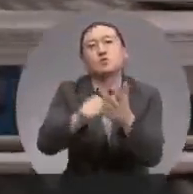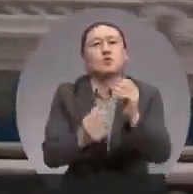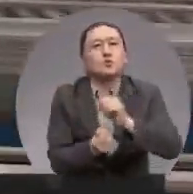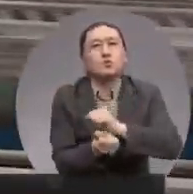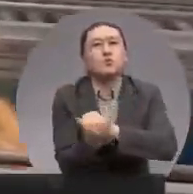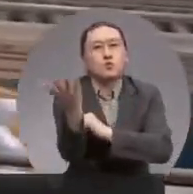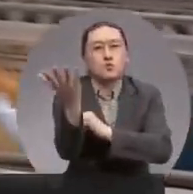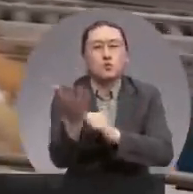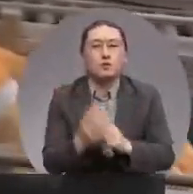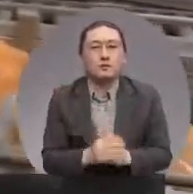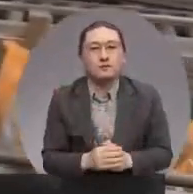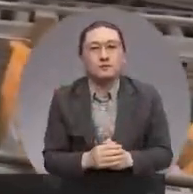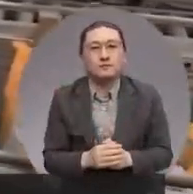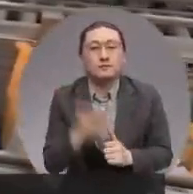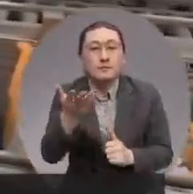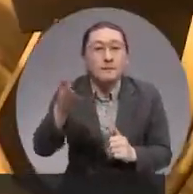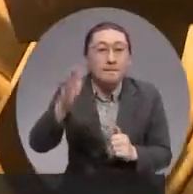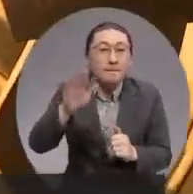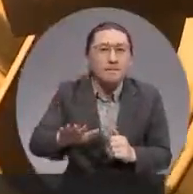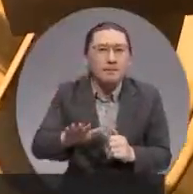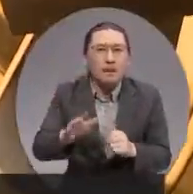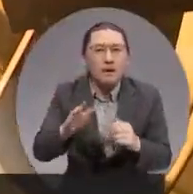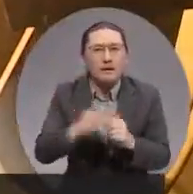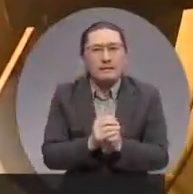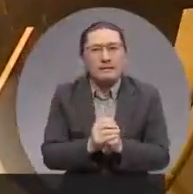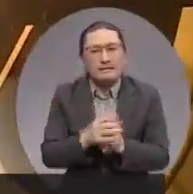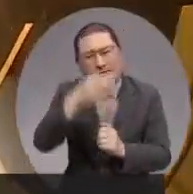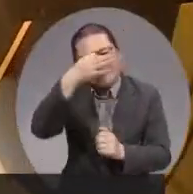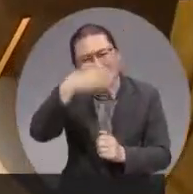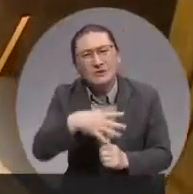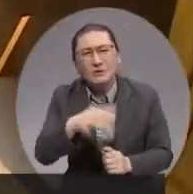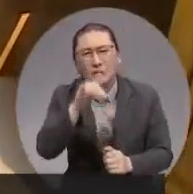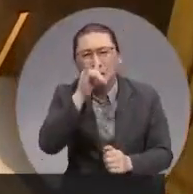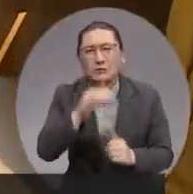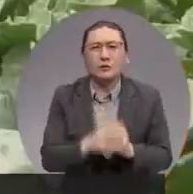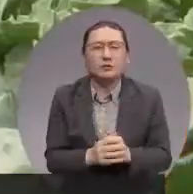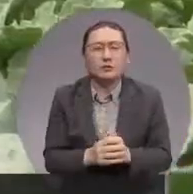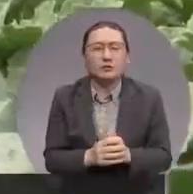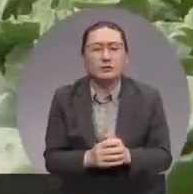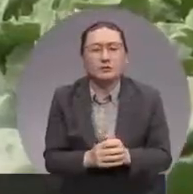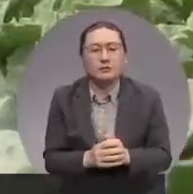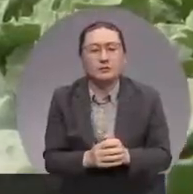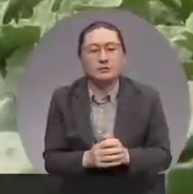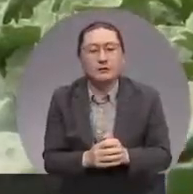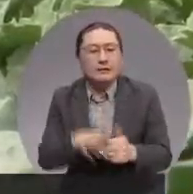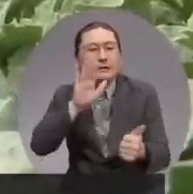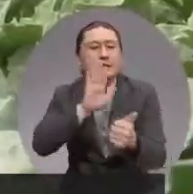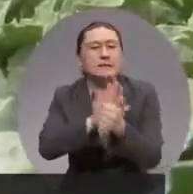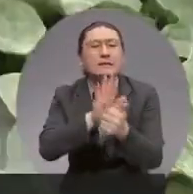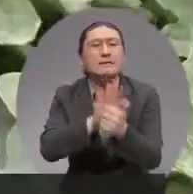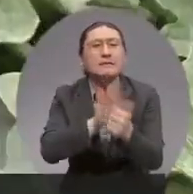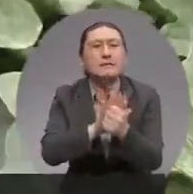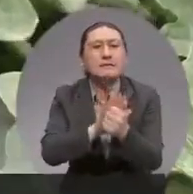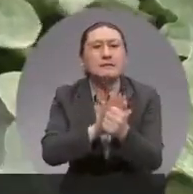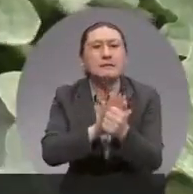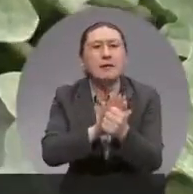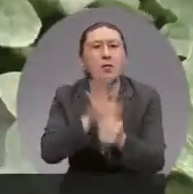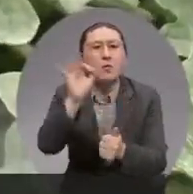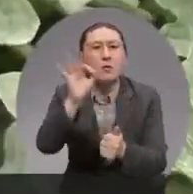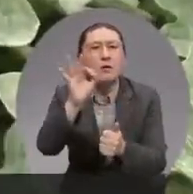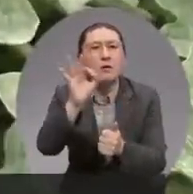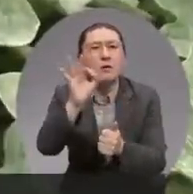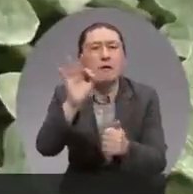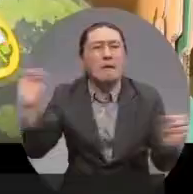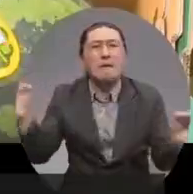실적입니다 그러나 새로운 어려움도 예상됩니다 수출 농가들의 지원되던 국비가 더 이상 지원되지 않기